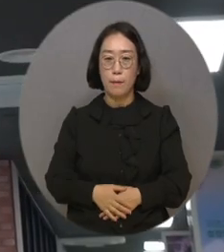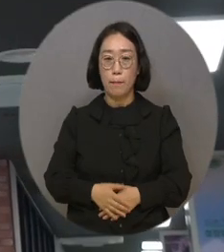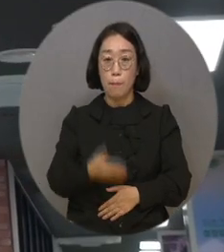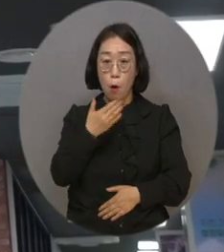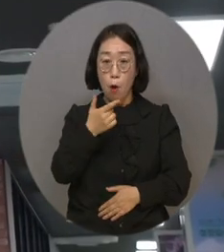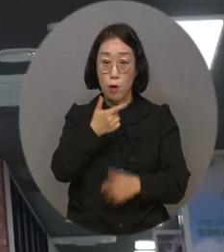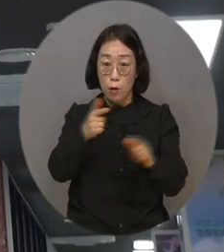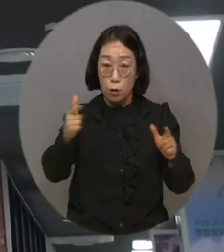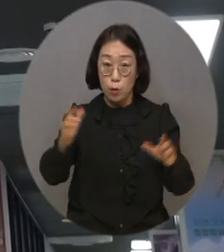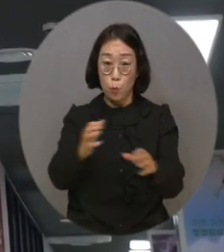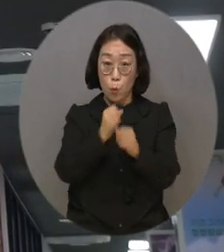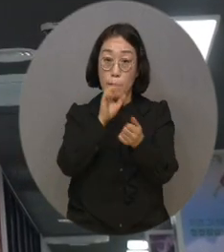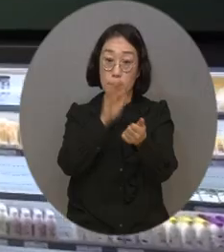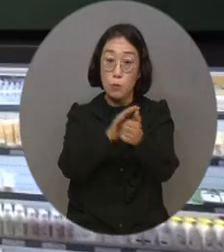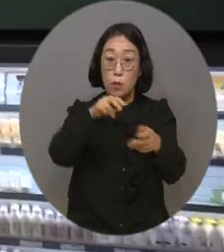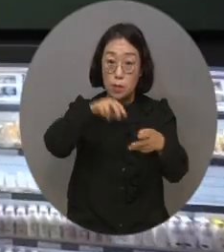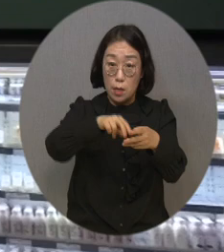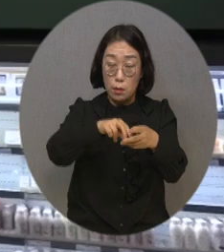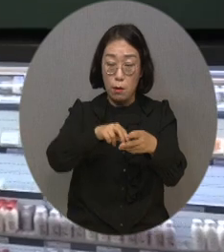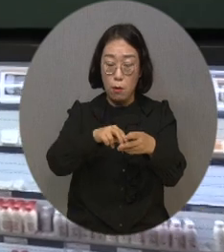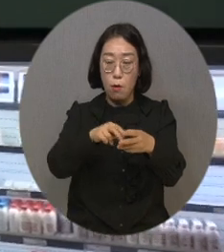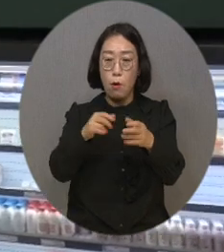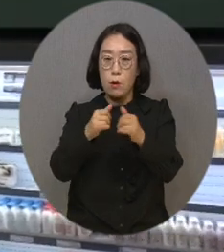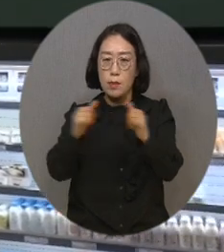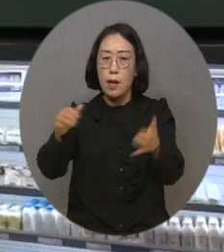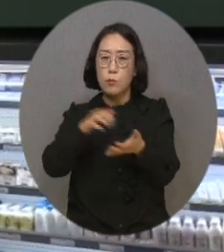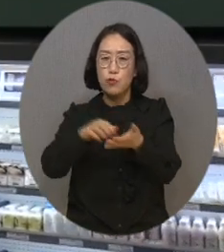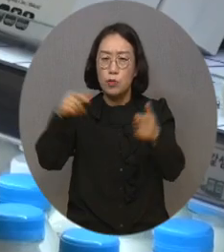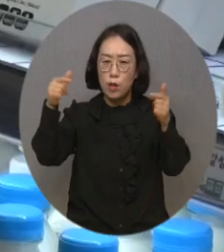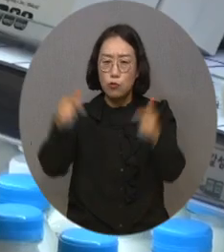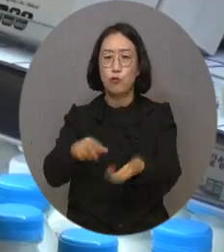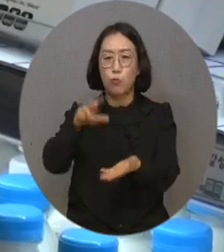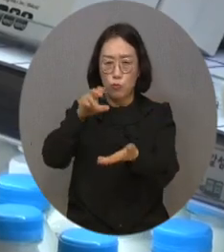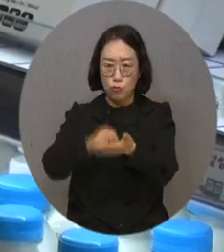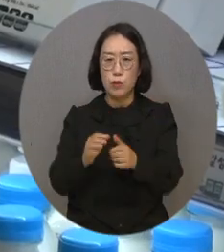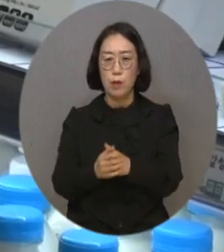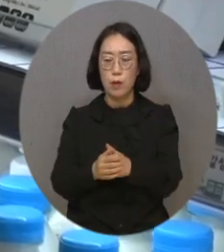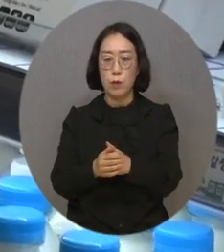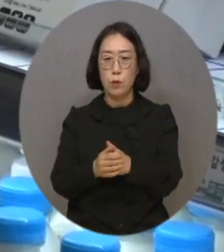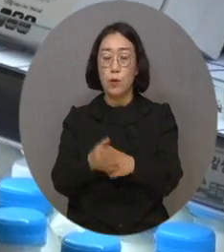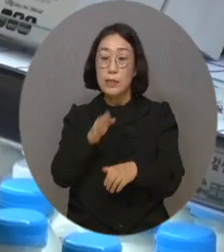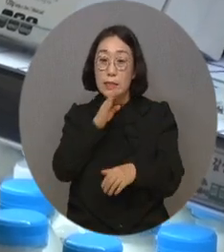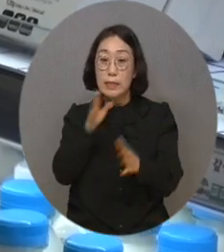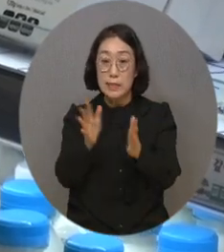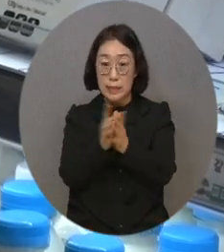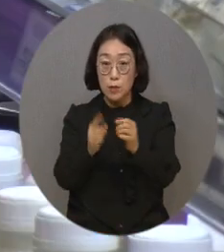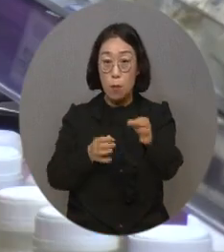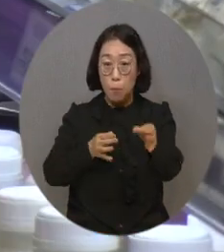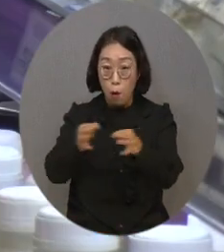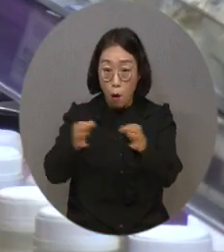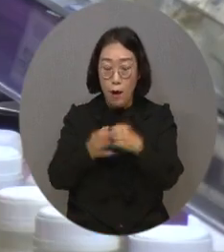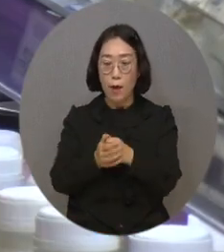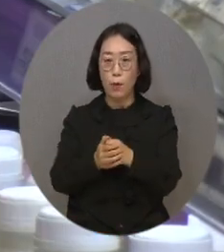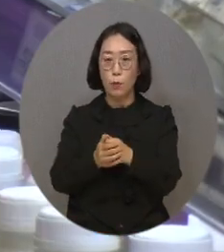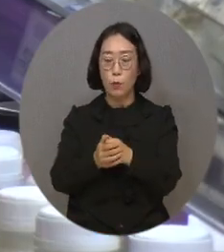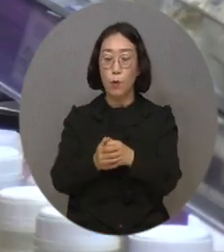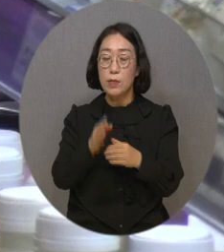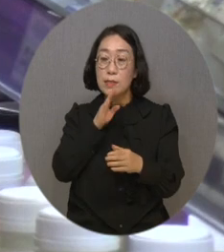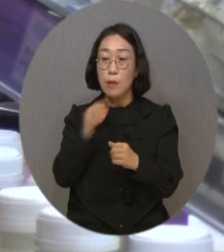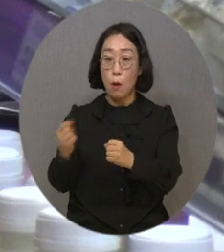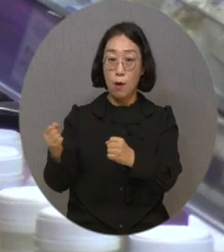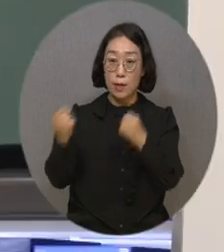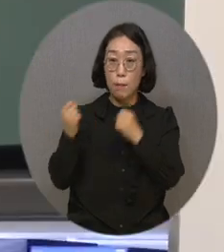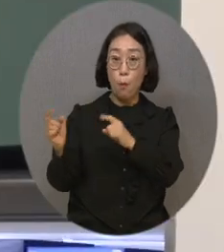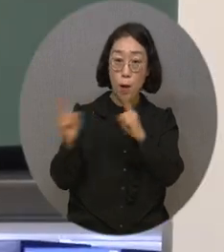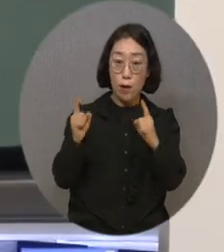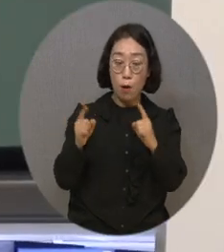먹거리 통합지원센터는 인구 감소 지역 통합 지원 사업과 6차 직거래 활성화 장터 사업, 신활력 플러스 사업